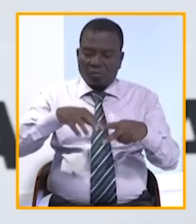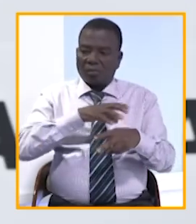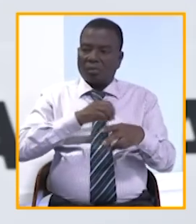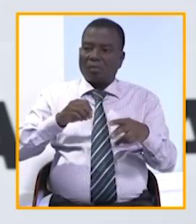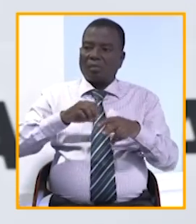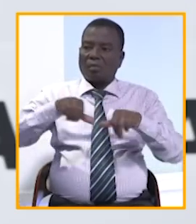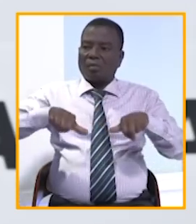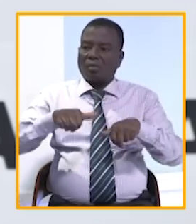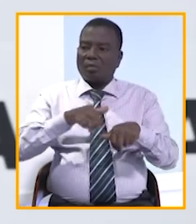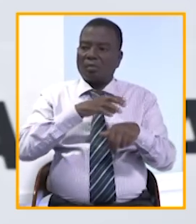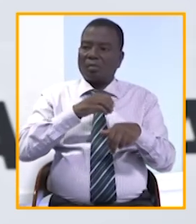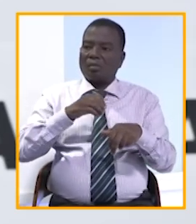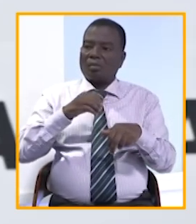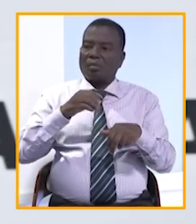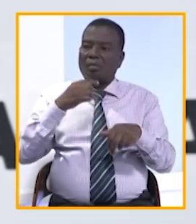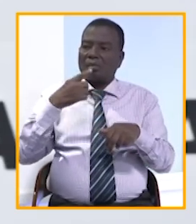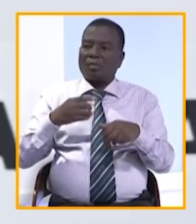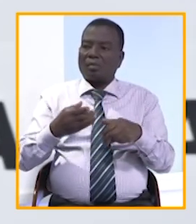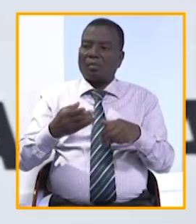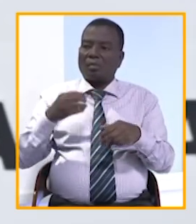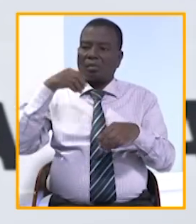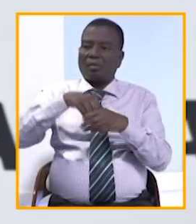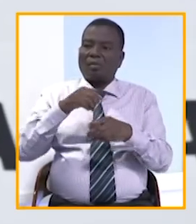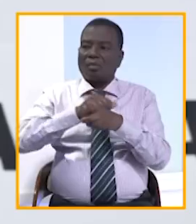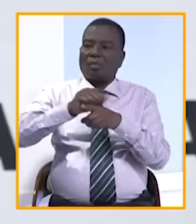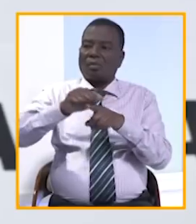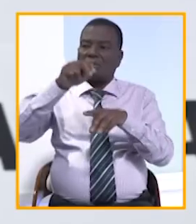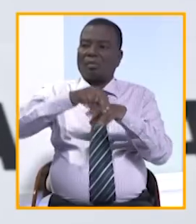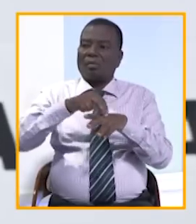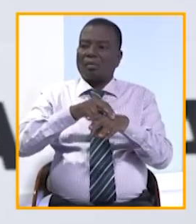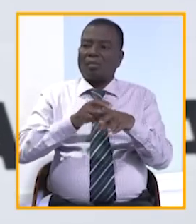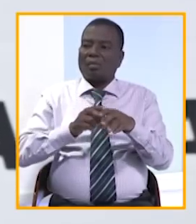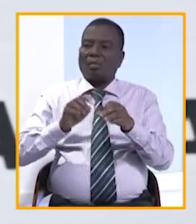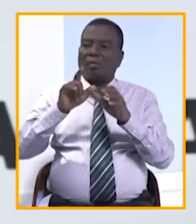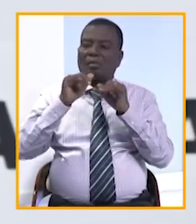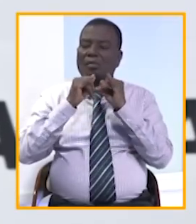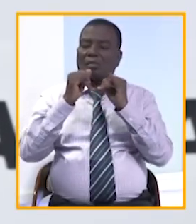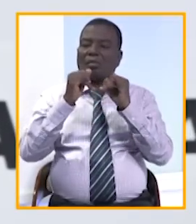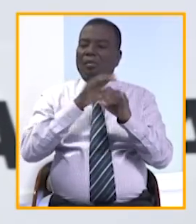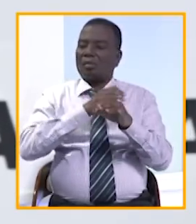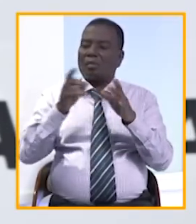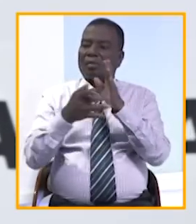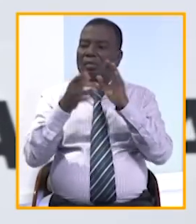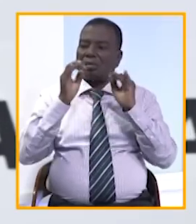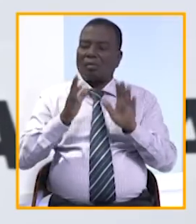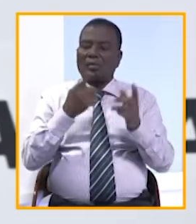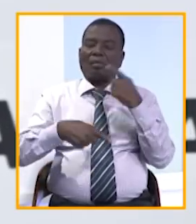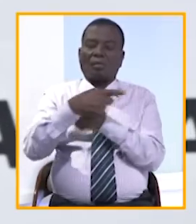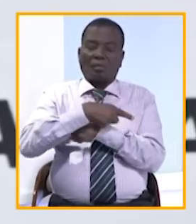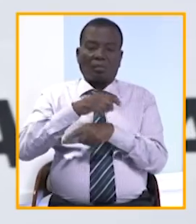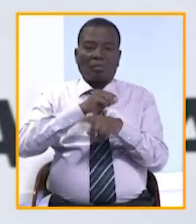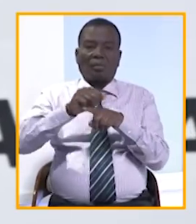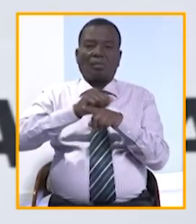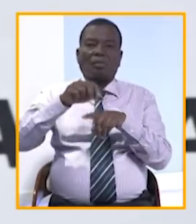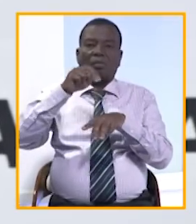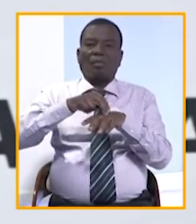vrai que l'école a excellé dans la formation d'ingénieurs et de techniciens. Mais aujourd'hui, la